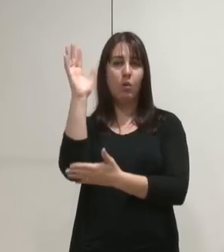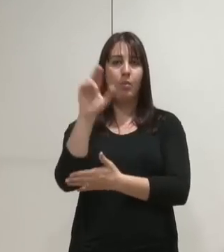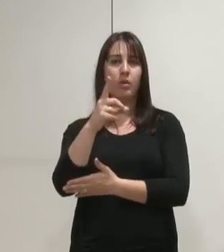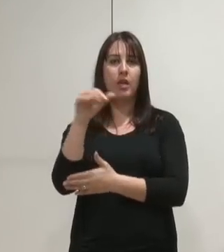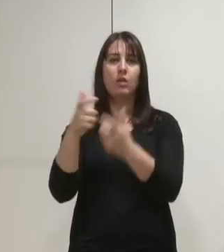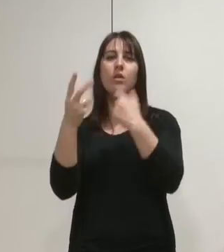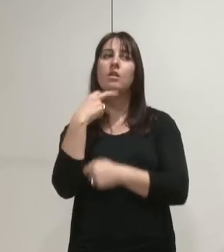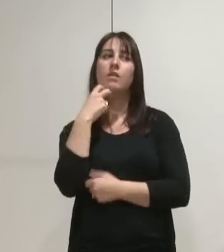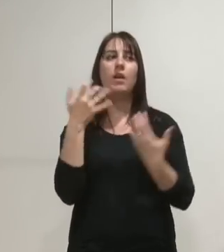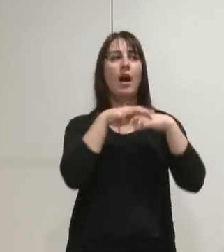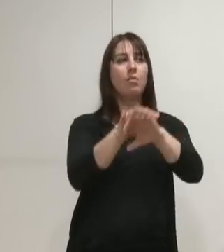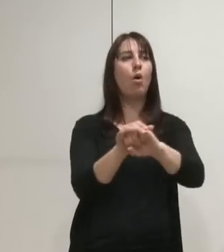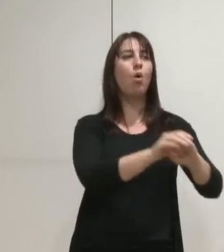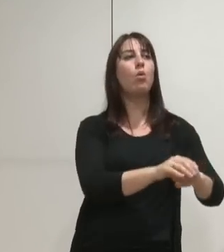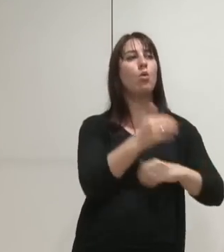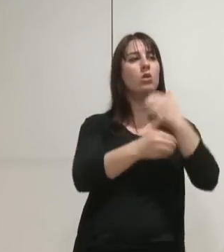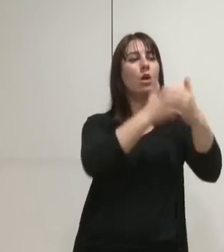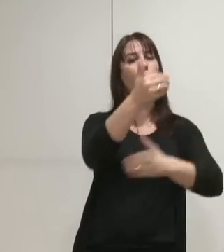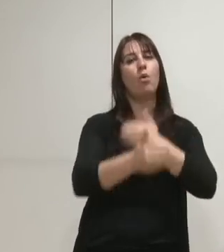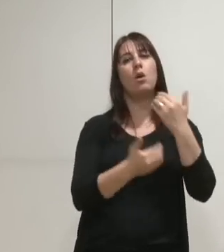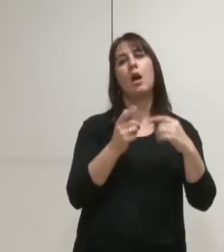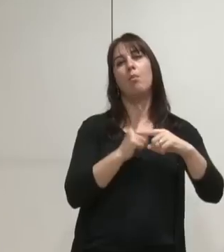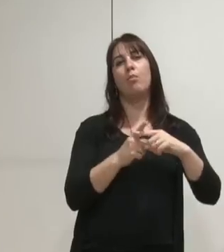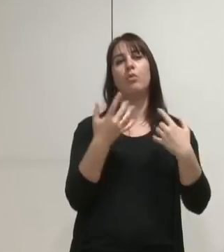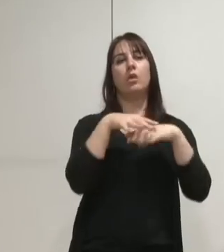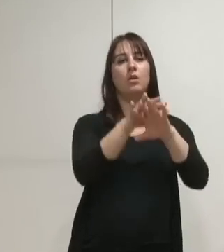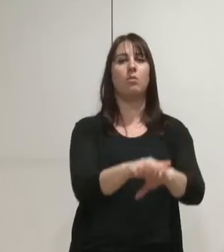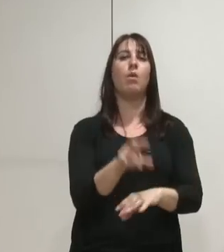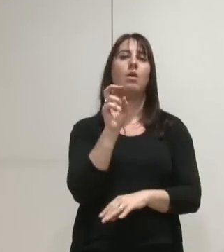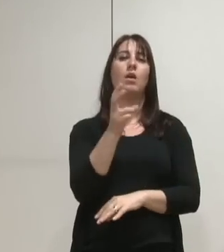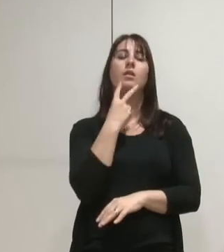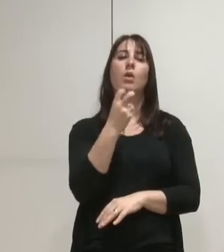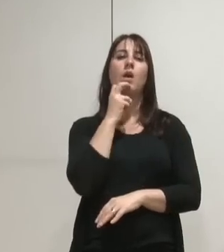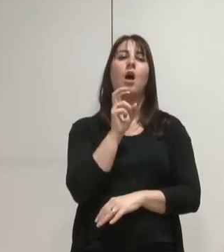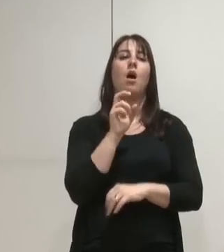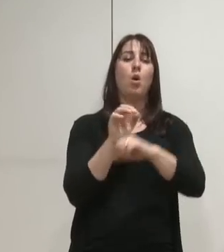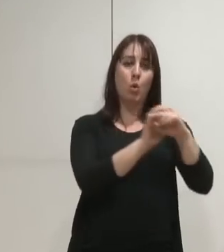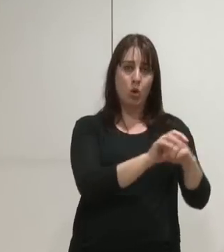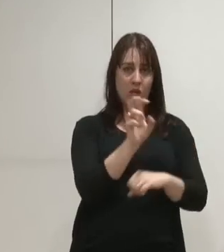société civile rassemblement de gauche et de progrès et rassemblement citoyens de la gauche et les